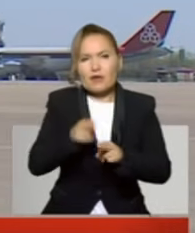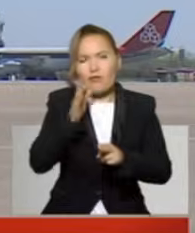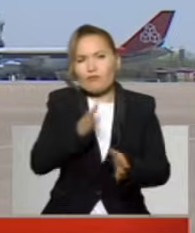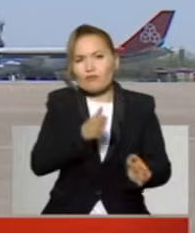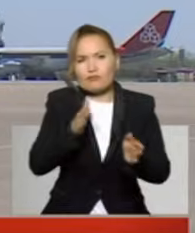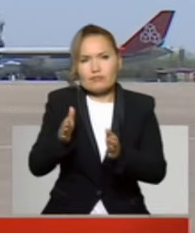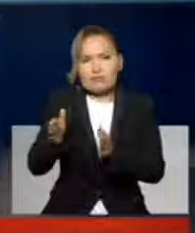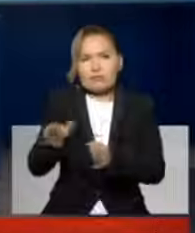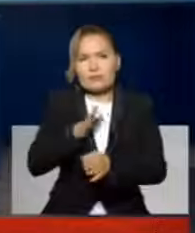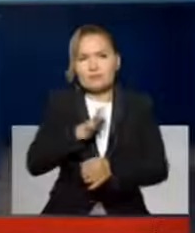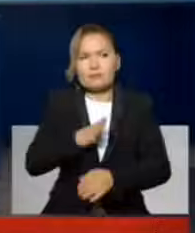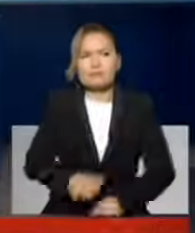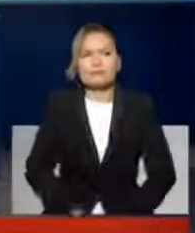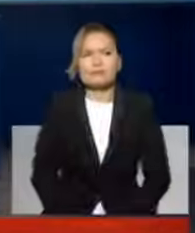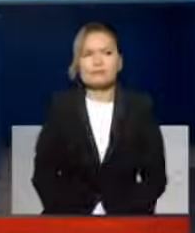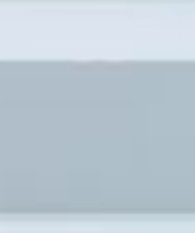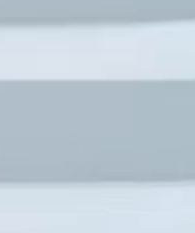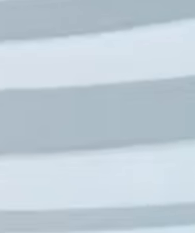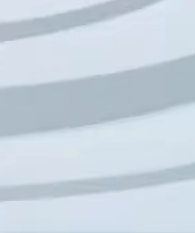қолайсықтар туғызған.